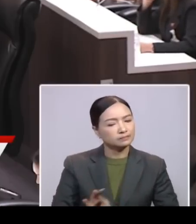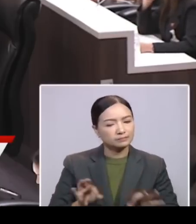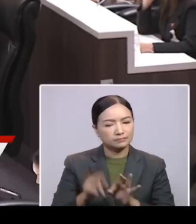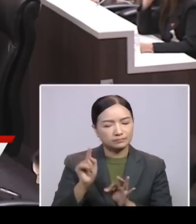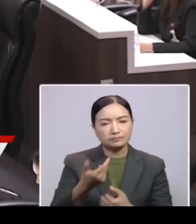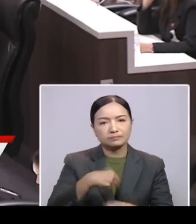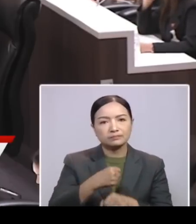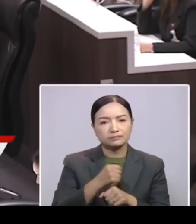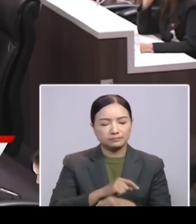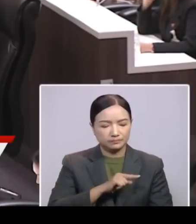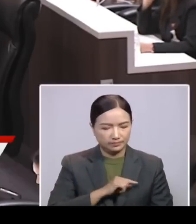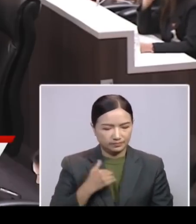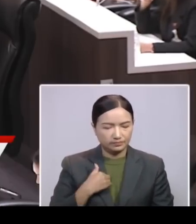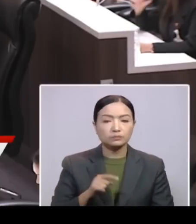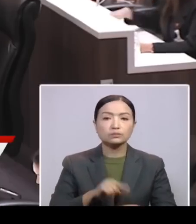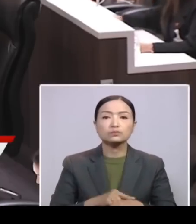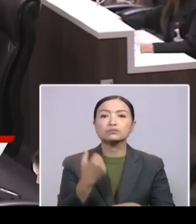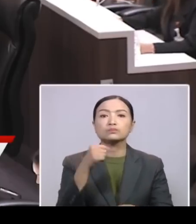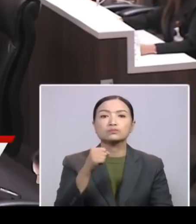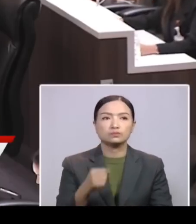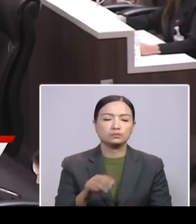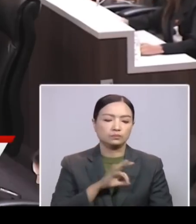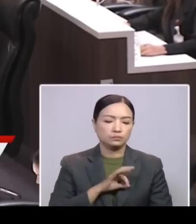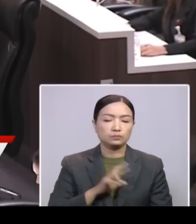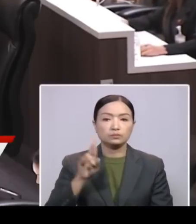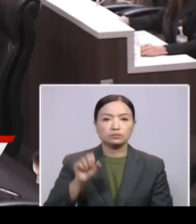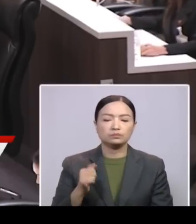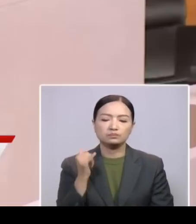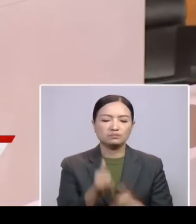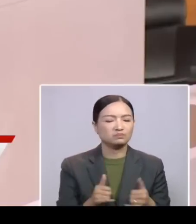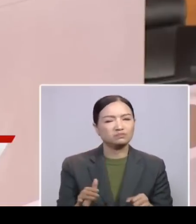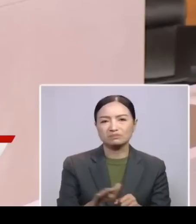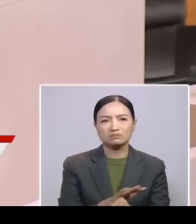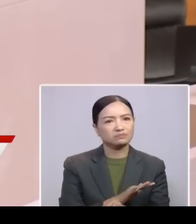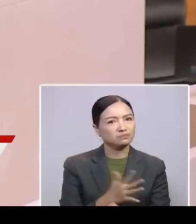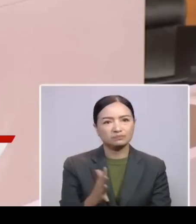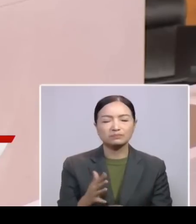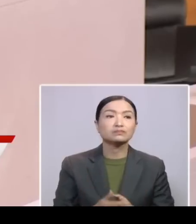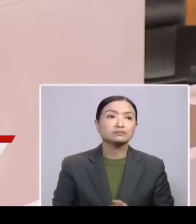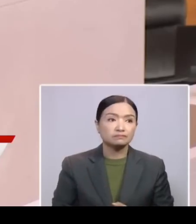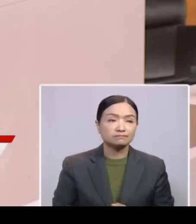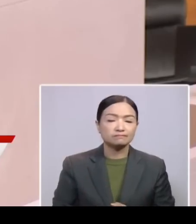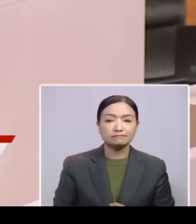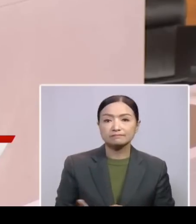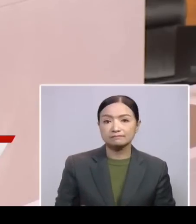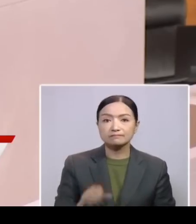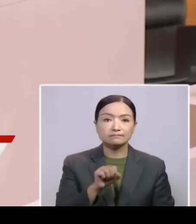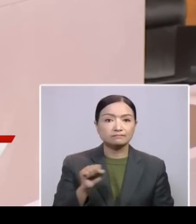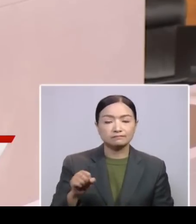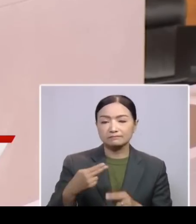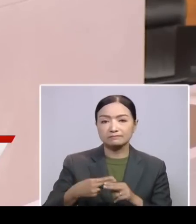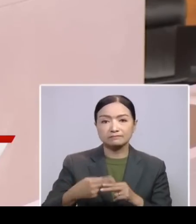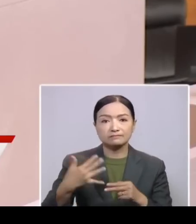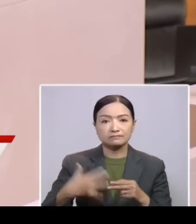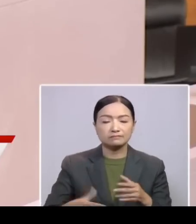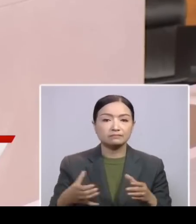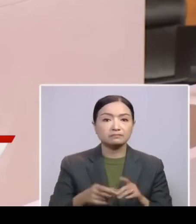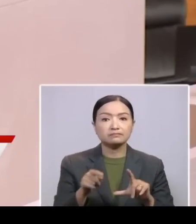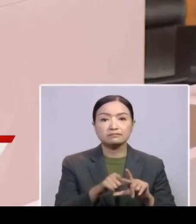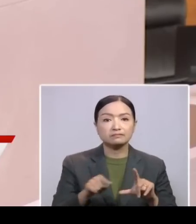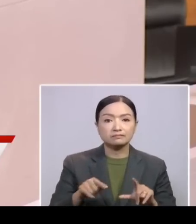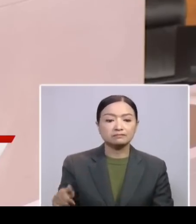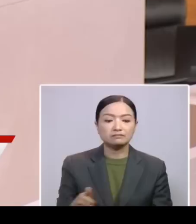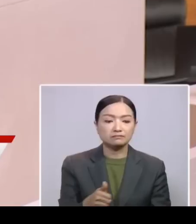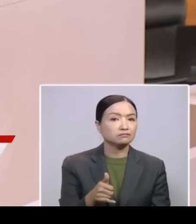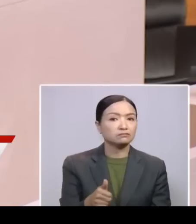นกระทั่ง10 โมงแล้วค่ะก็ยังมีสมาชิกรัฐสภาไม่ครบองค์ประชุมค่ะนายวิโรจน์ลักขณาดีสอนส.ส.บัญชีรายชื่อจากพรรคก้าวไกลค่ะ